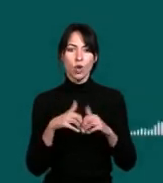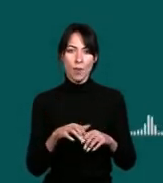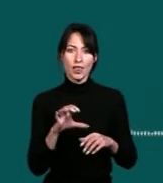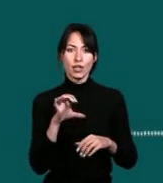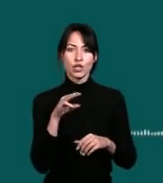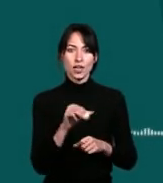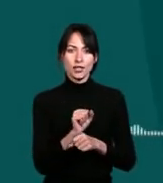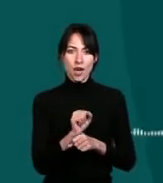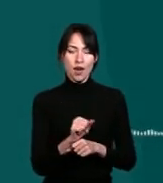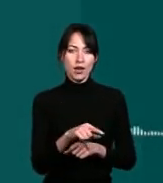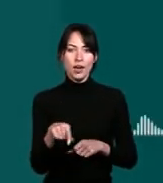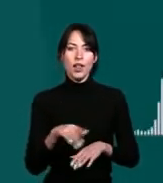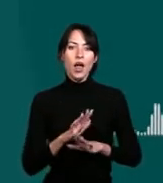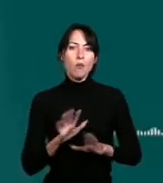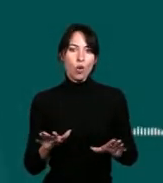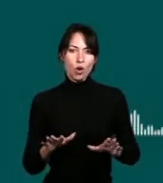станцій. Їх не було,